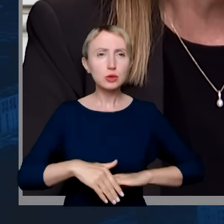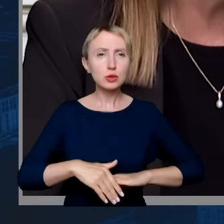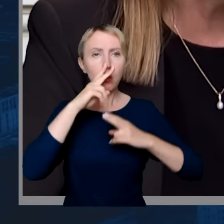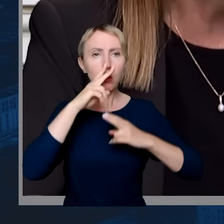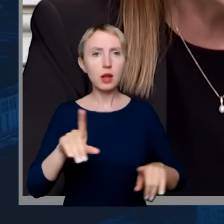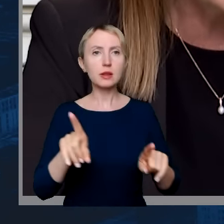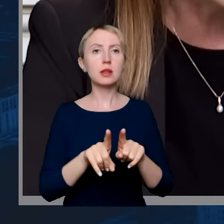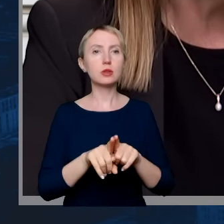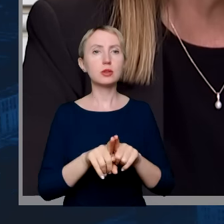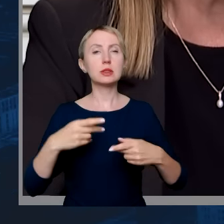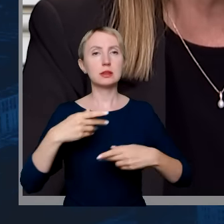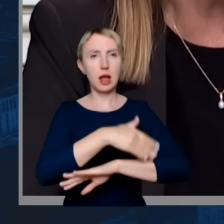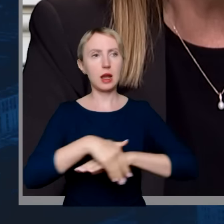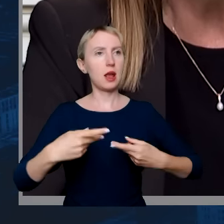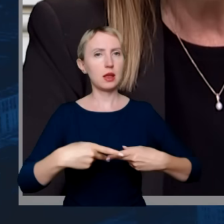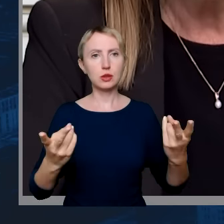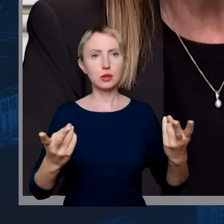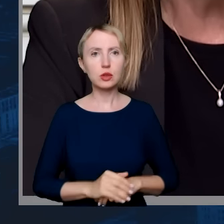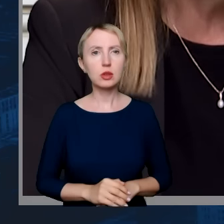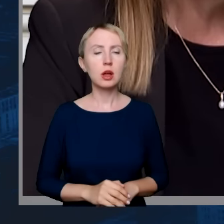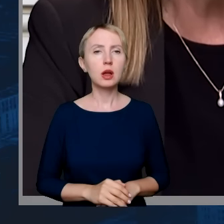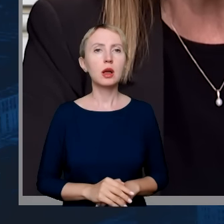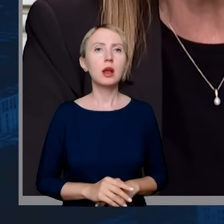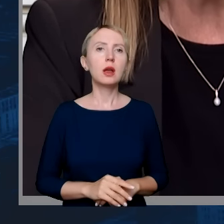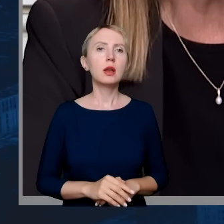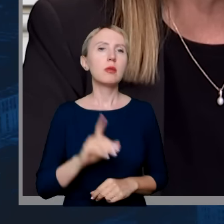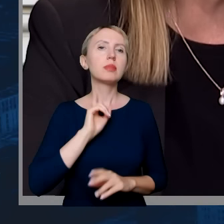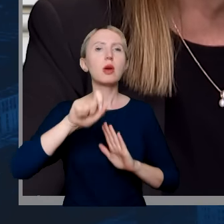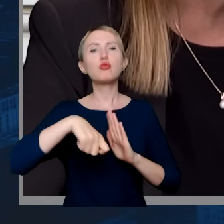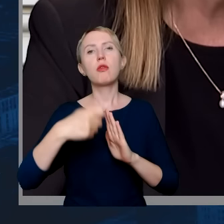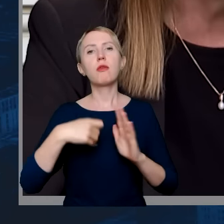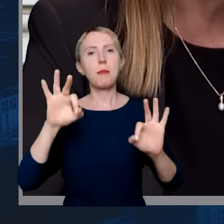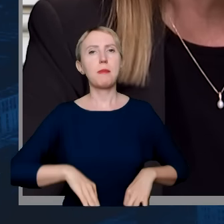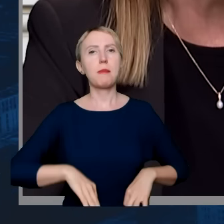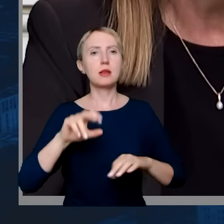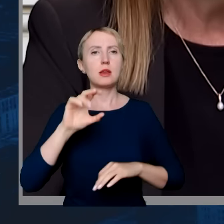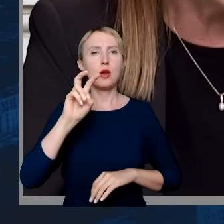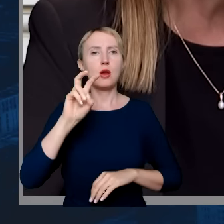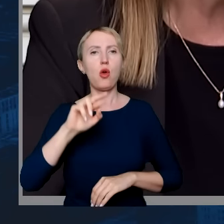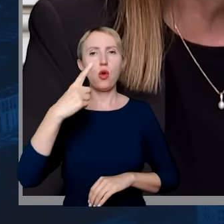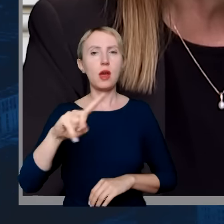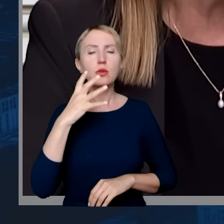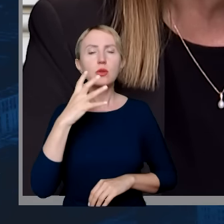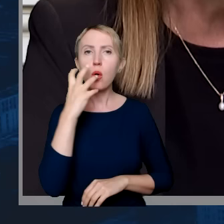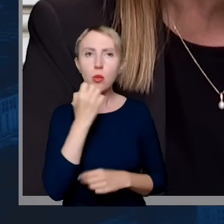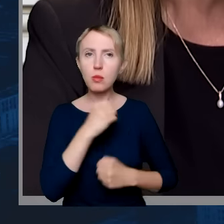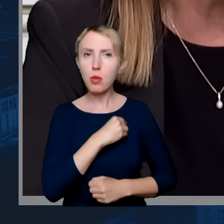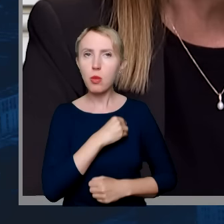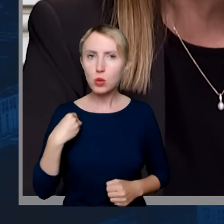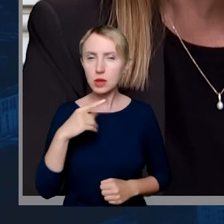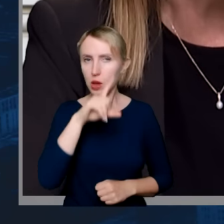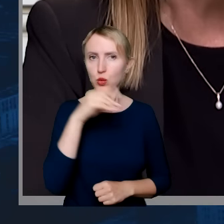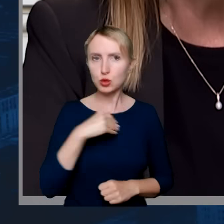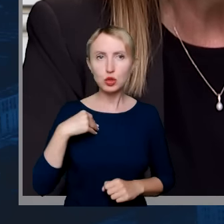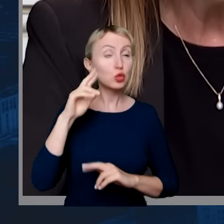poza granicami. Nie wspomnę o pseudofilmie pani Holland, który tak bardzo obrażał Polskę i Polaków i żołnierzy